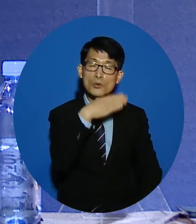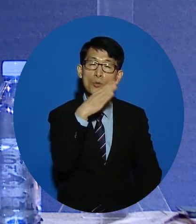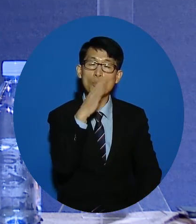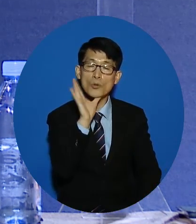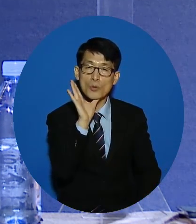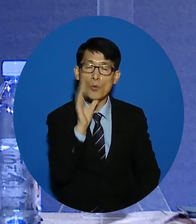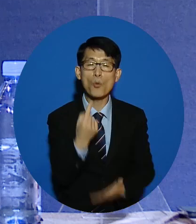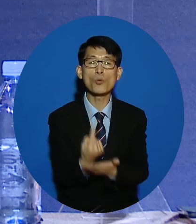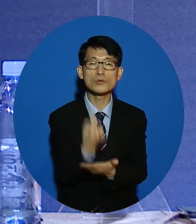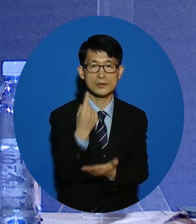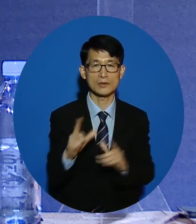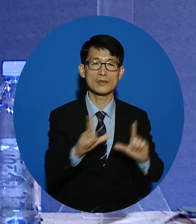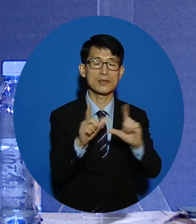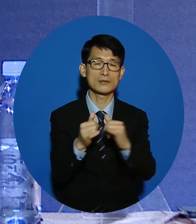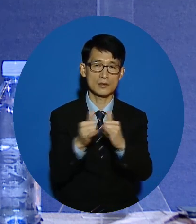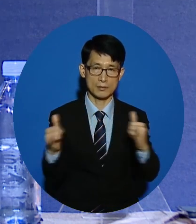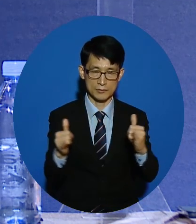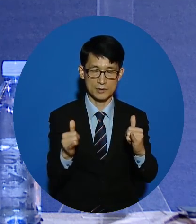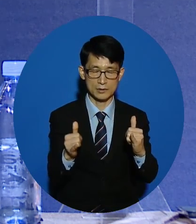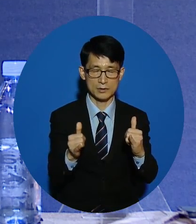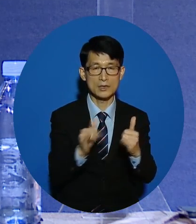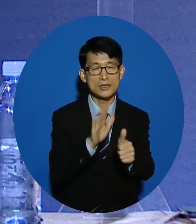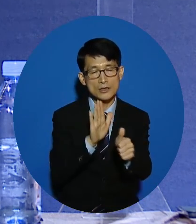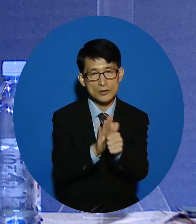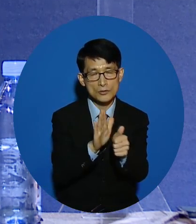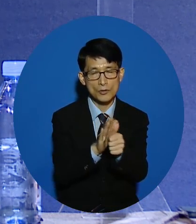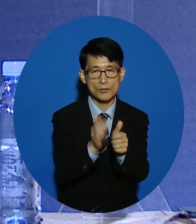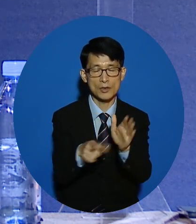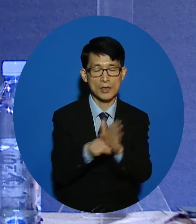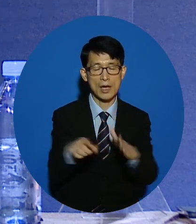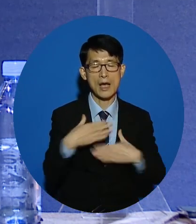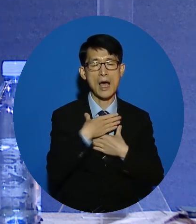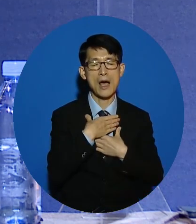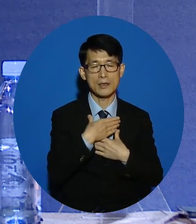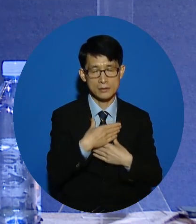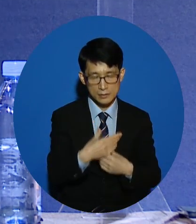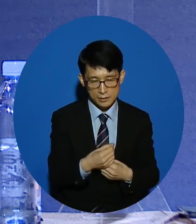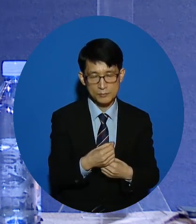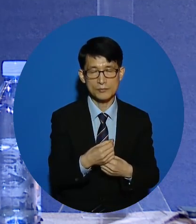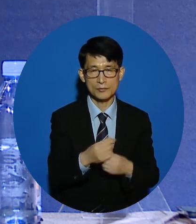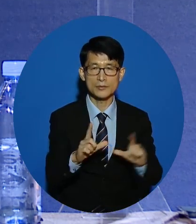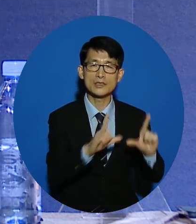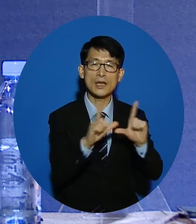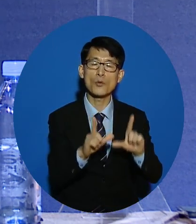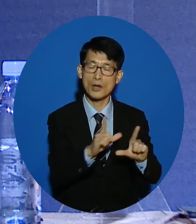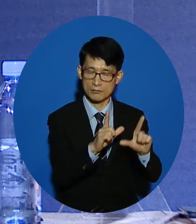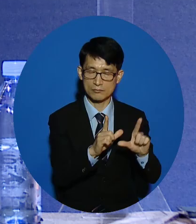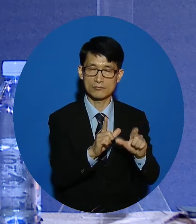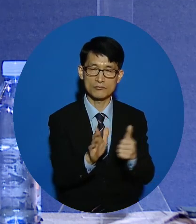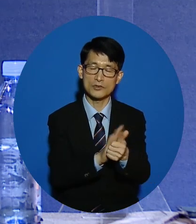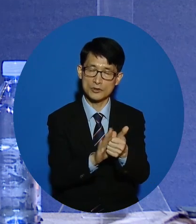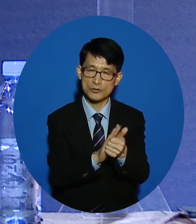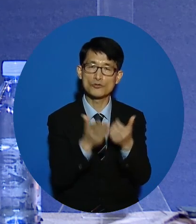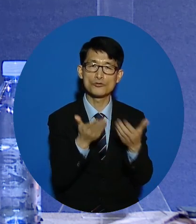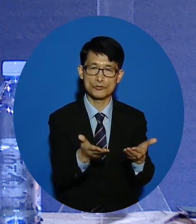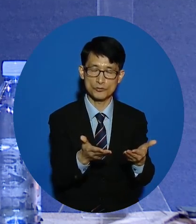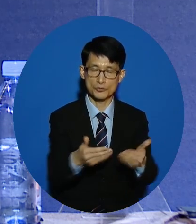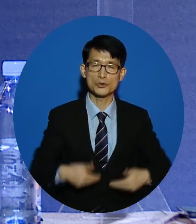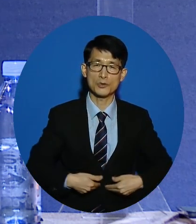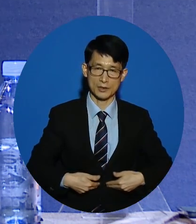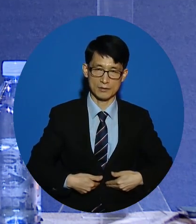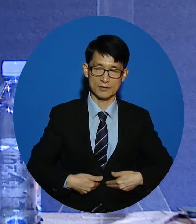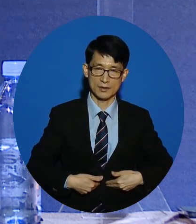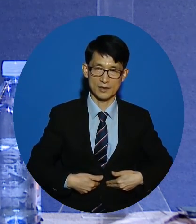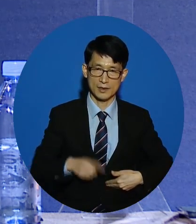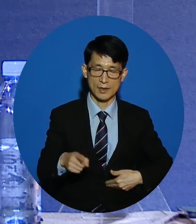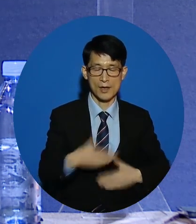사업을 통해서 그 안전과 안심 체계를 구축하자. 그래서 보다